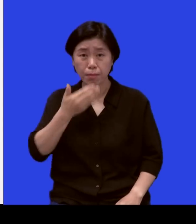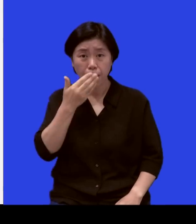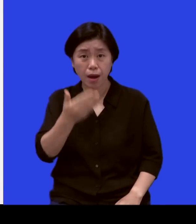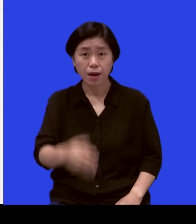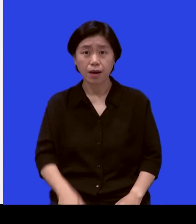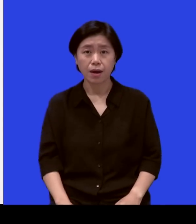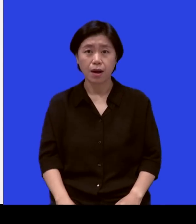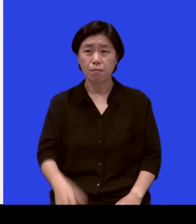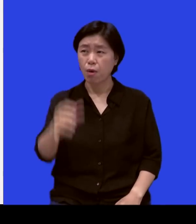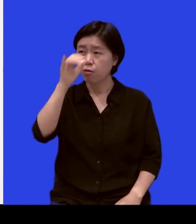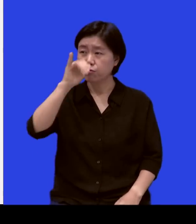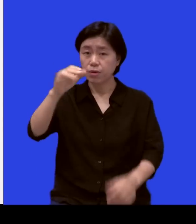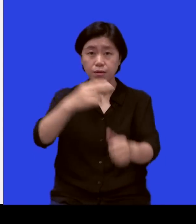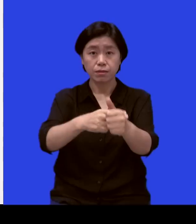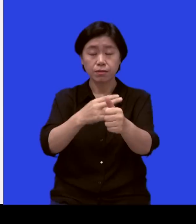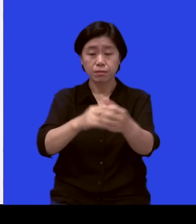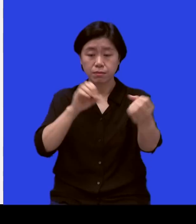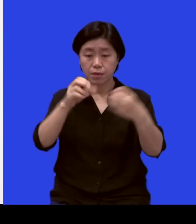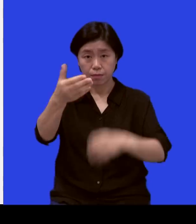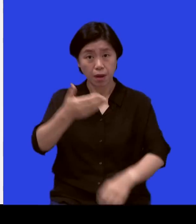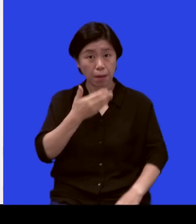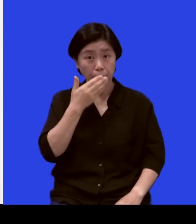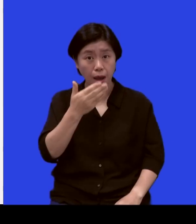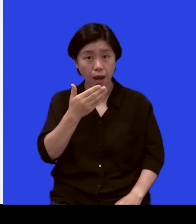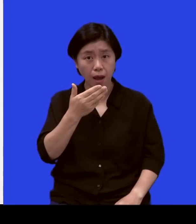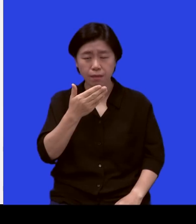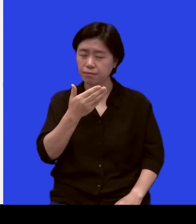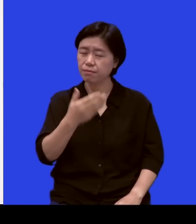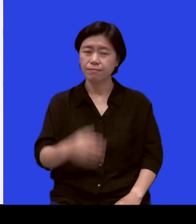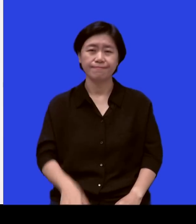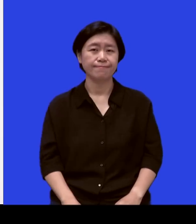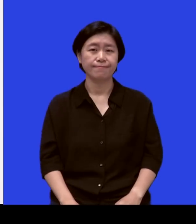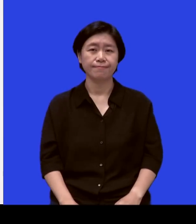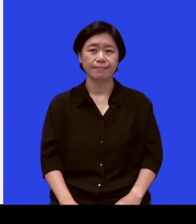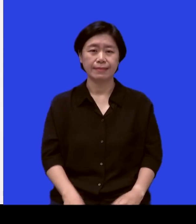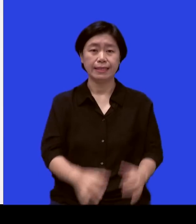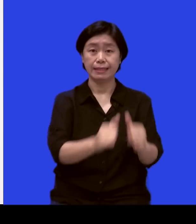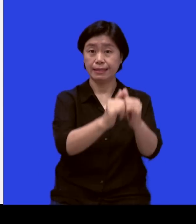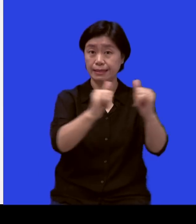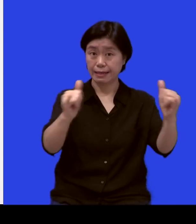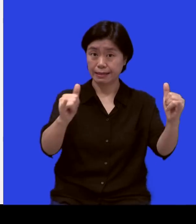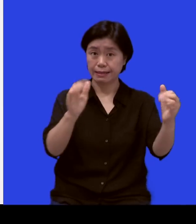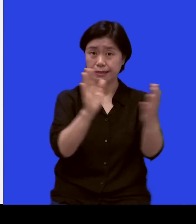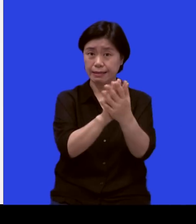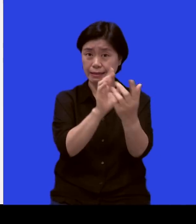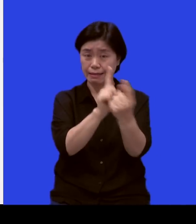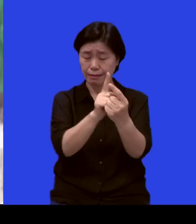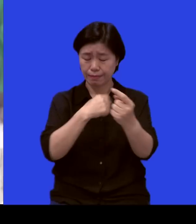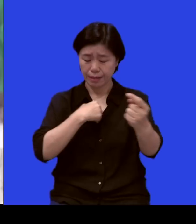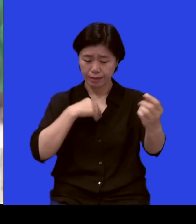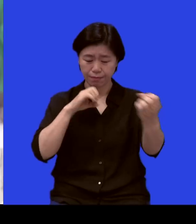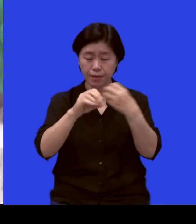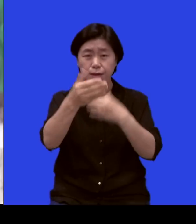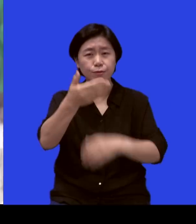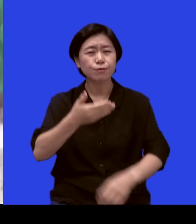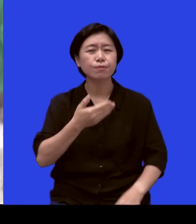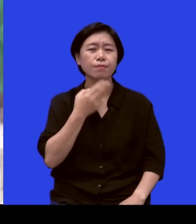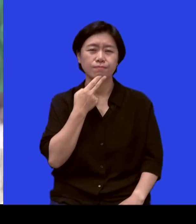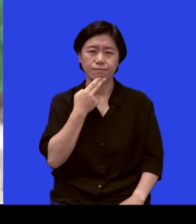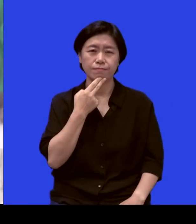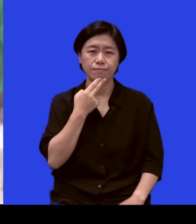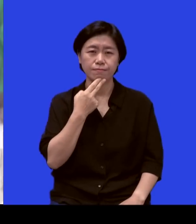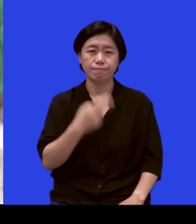훌륭한 선생님들이 답을 해줄 수도 있겠지만 그 누군가 어떤 인간이 직접적으로 답을 주는 것은 아니다.